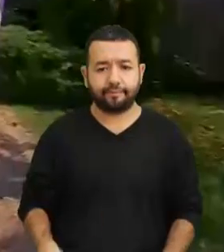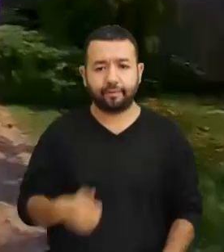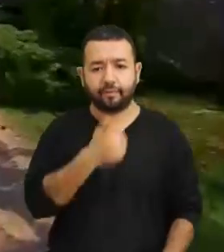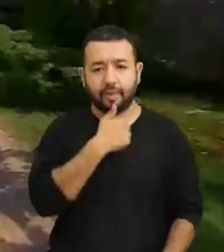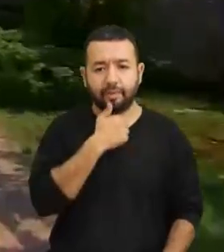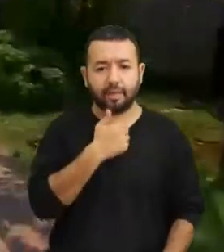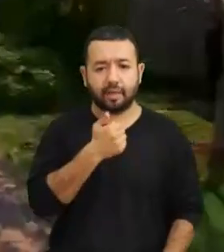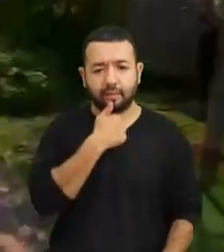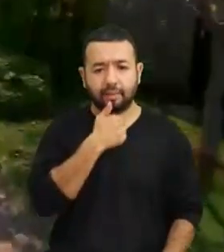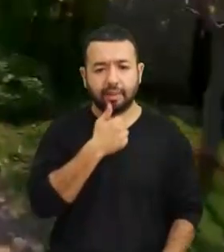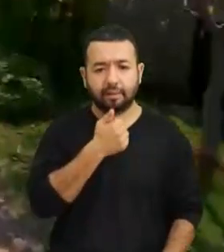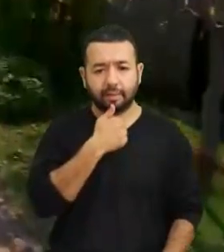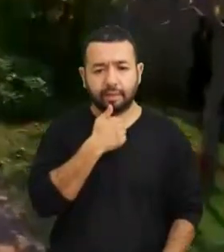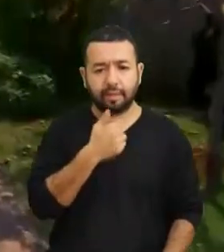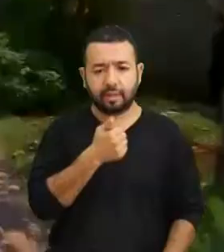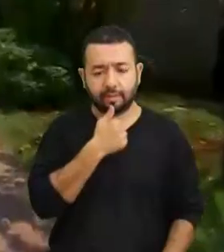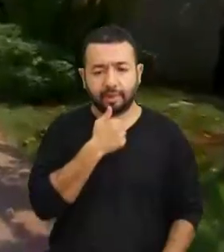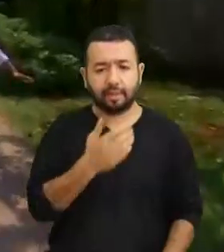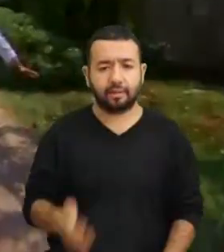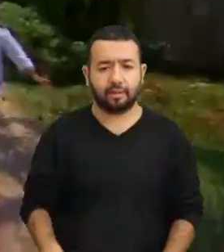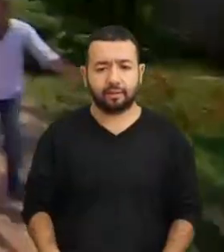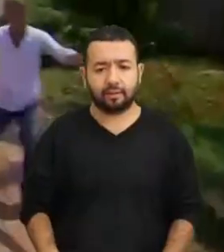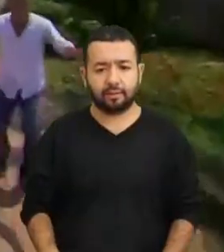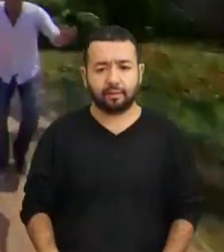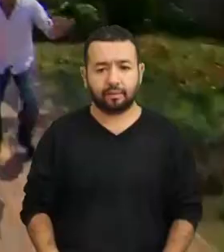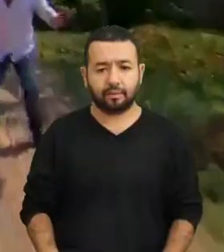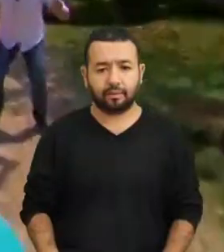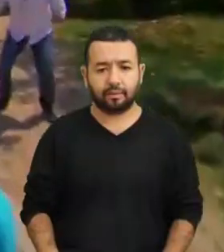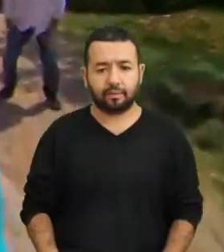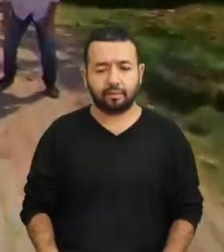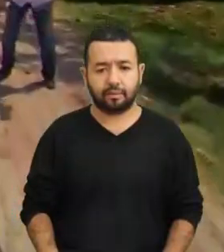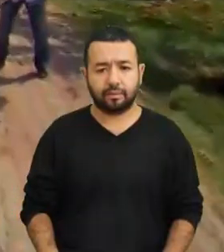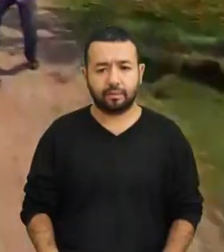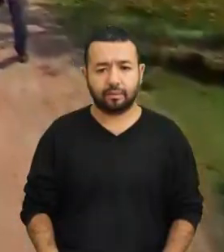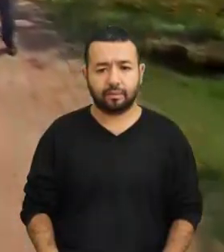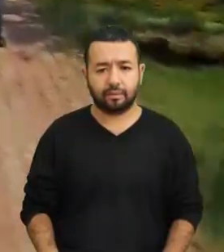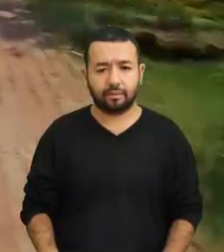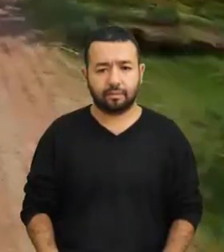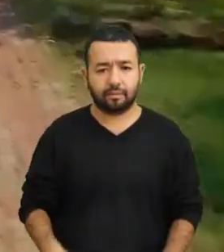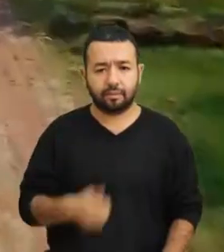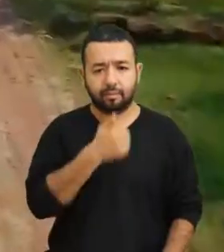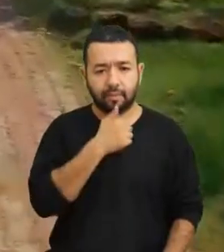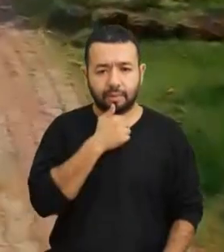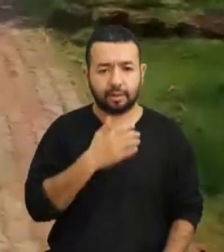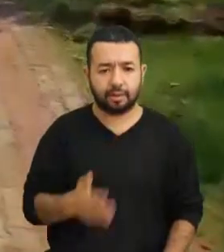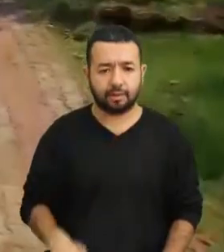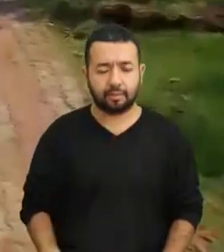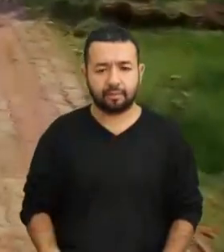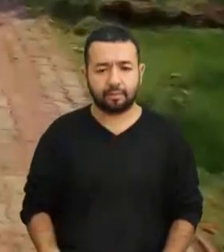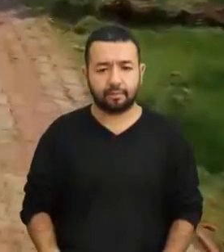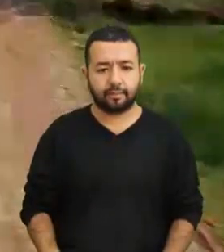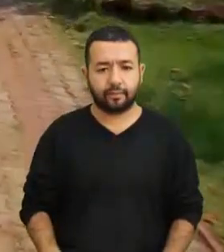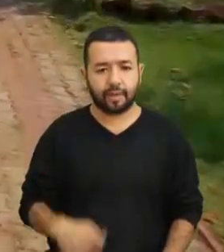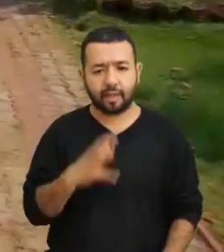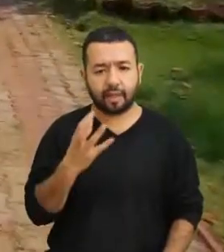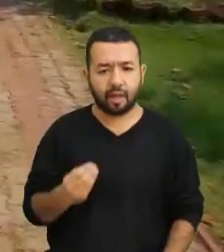Baba! Timuçin Bey! Baba! Oy! Oy! Baba! Baba! Lan